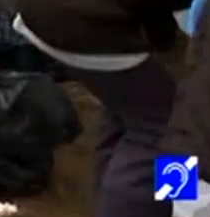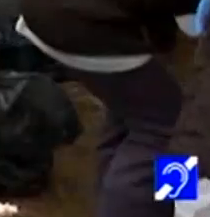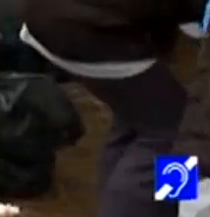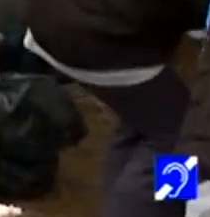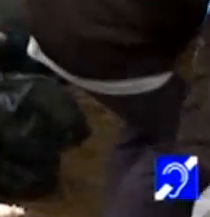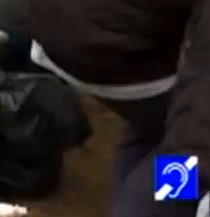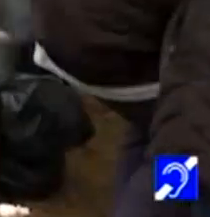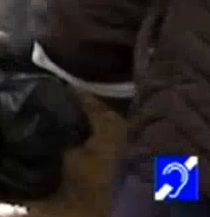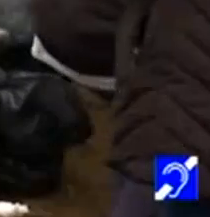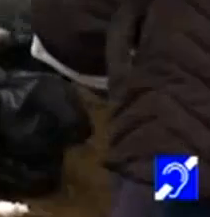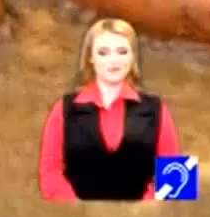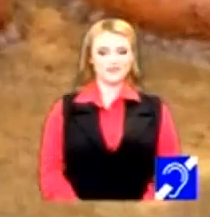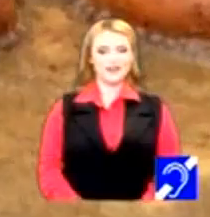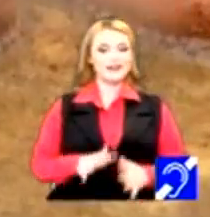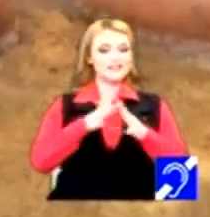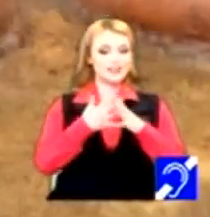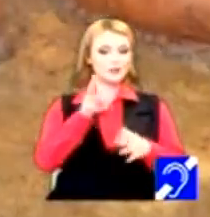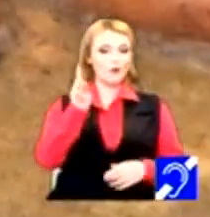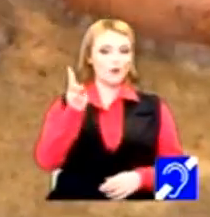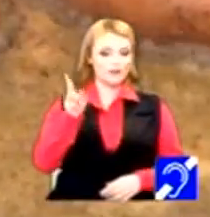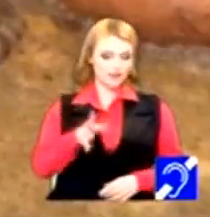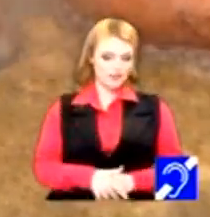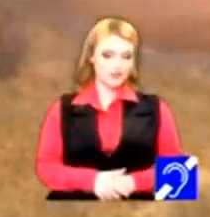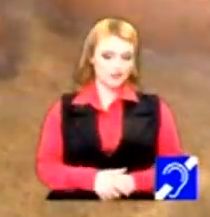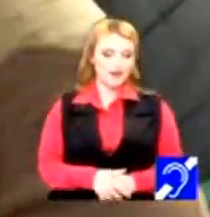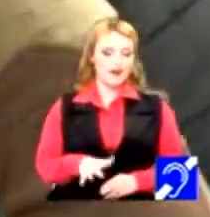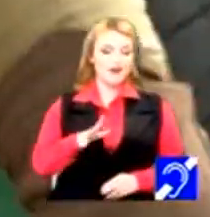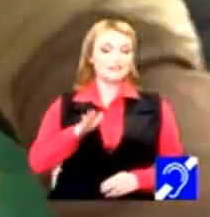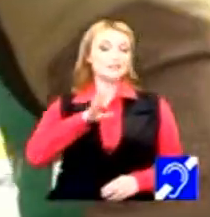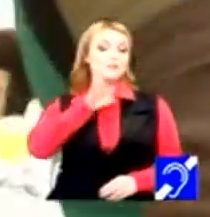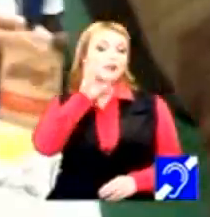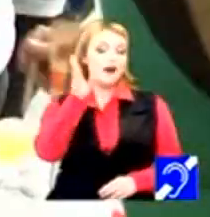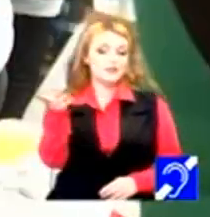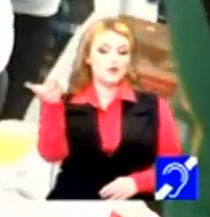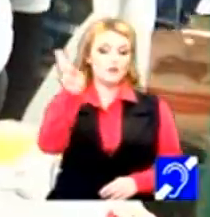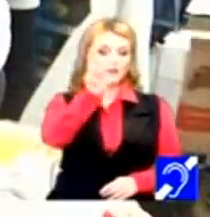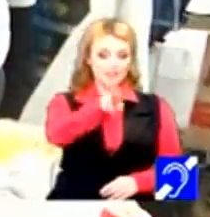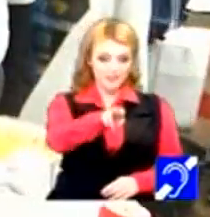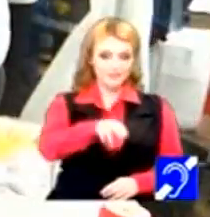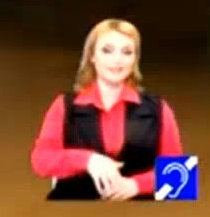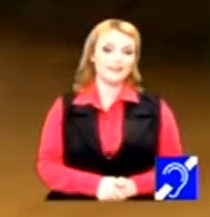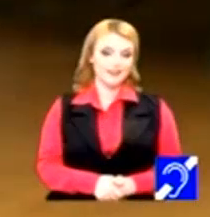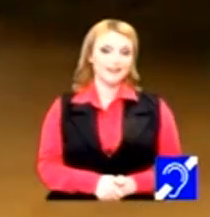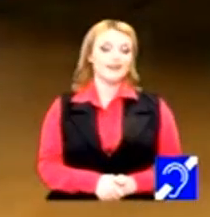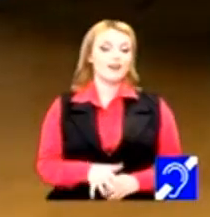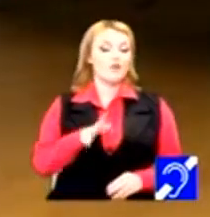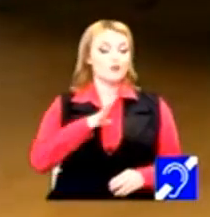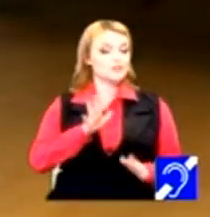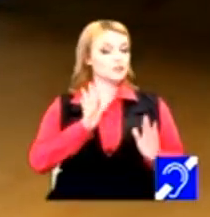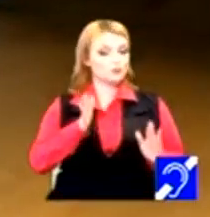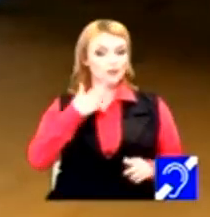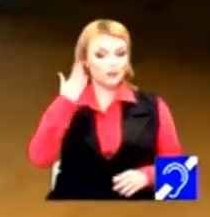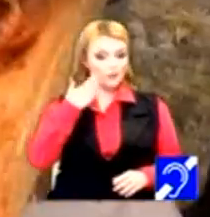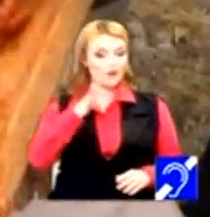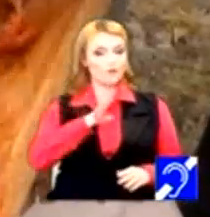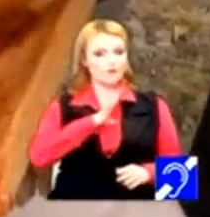Atmosferă de sărbătoare în satul Nicolești. Dizi de dimineață, echipele de bucătari amatori din țară, dar și din Ungaria și Slovacia au frământat 10 de kilograme de